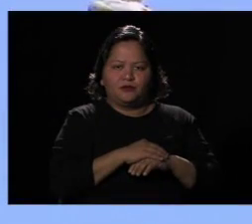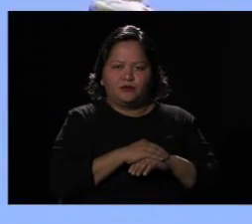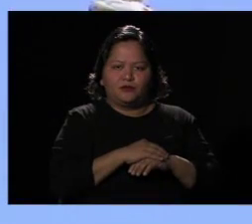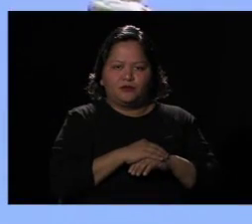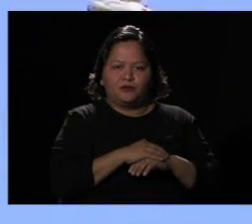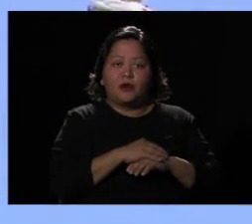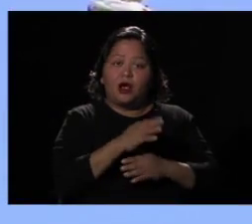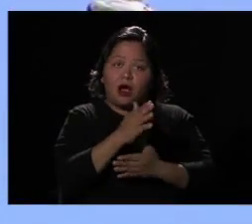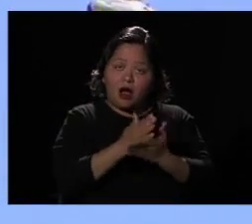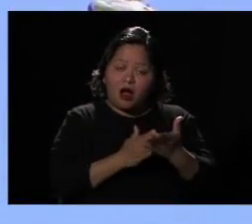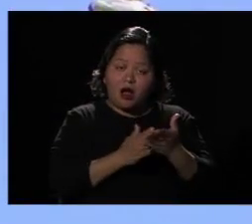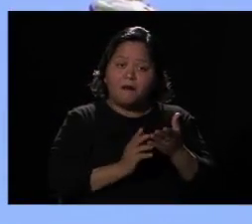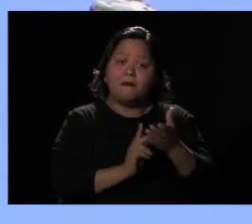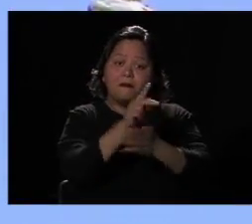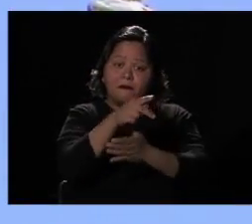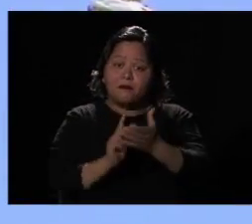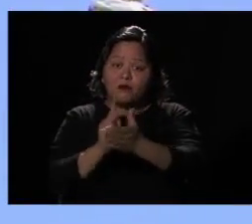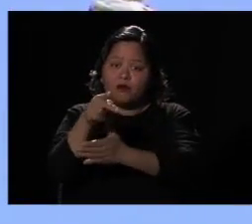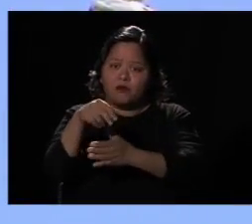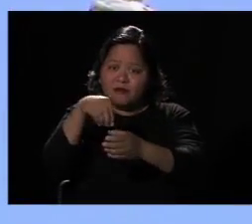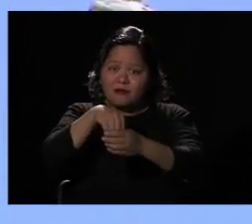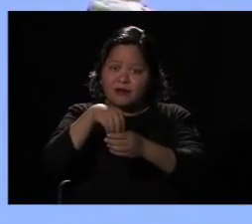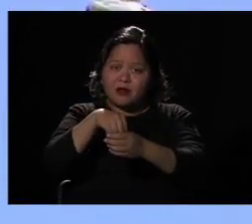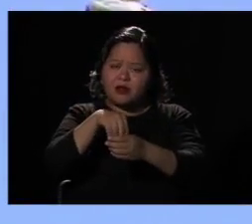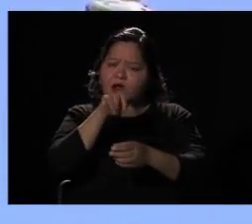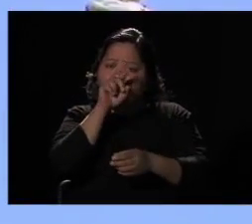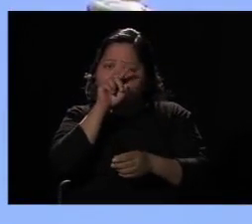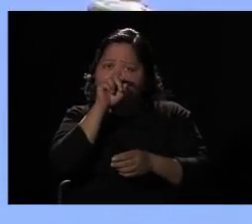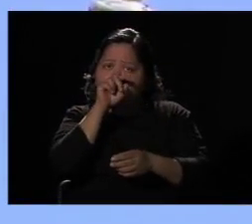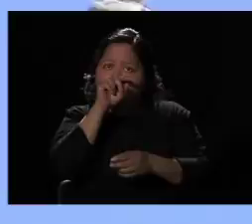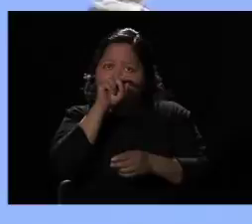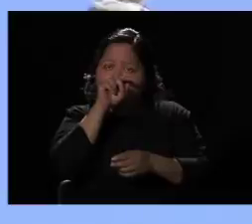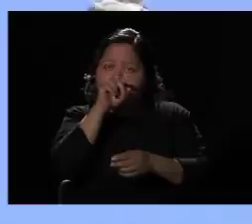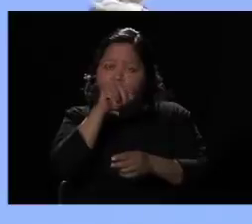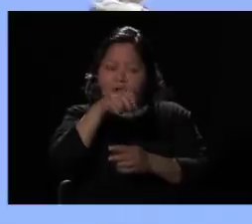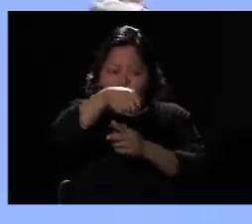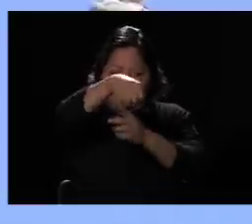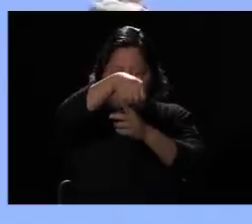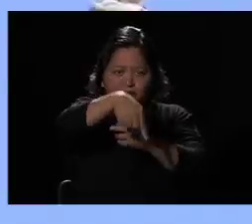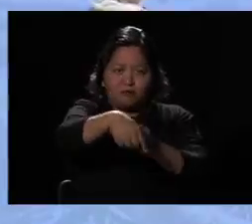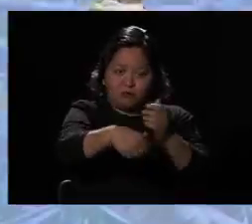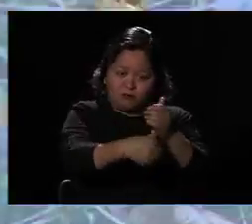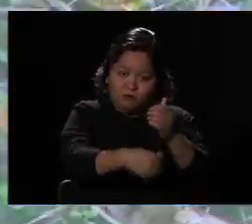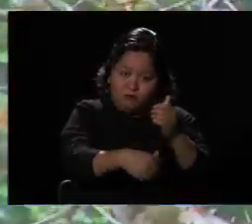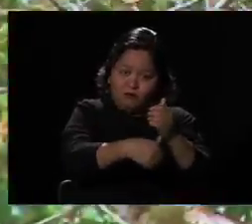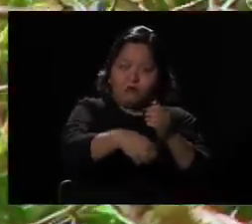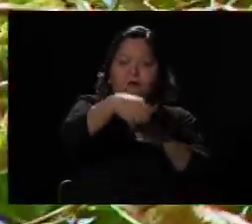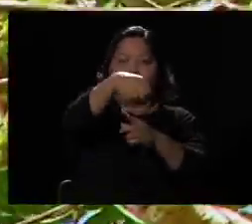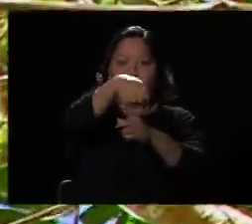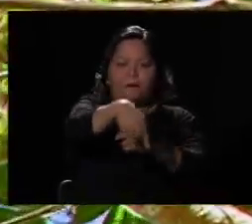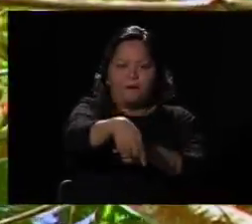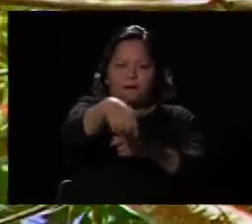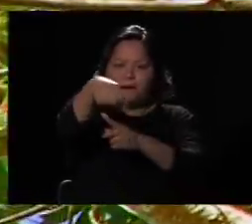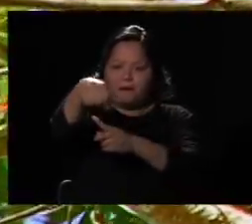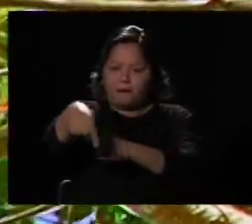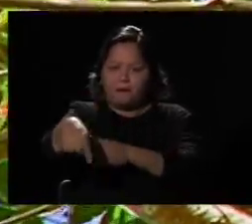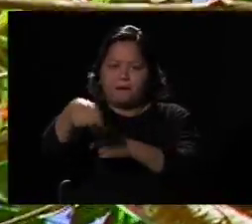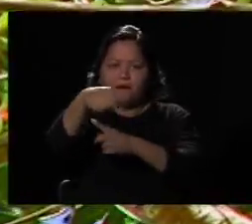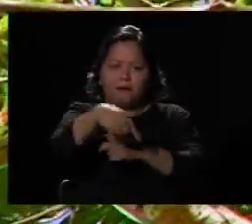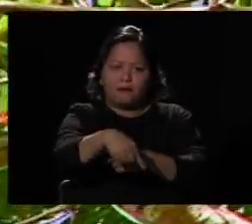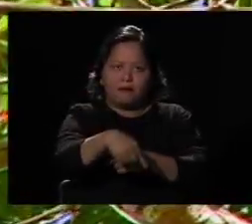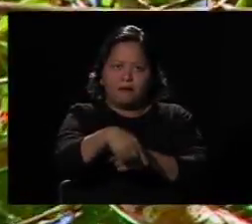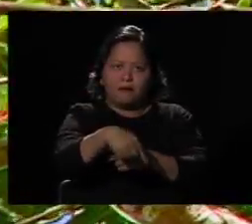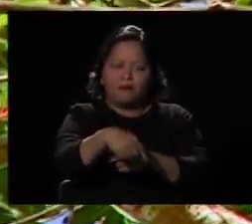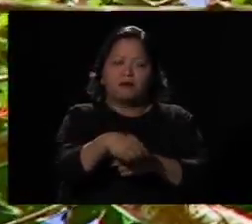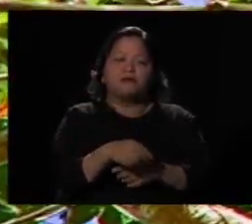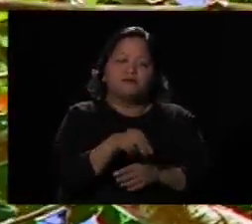na tinanom siha, ginin imang gigipu na gaga siha, ni manggupu magi ginin tago na